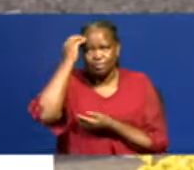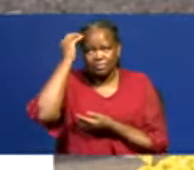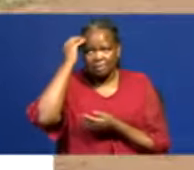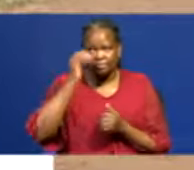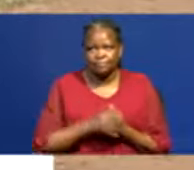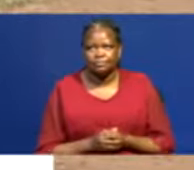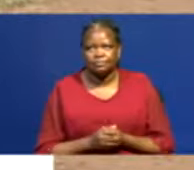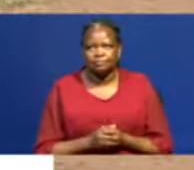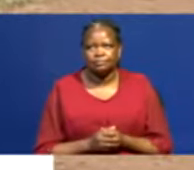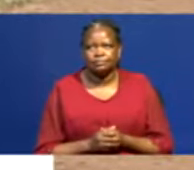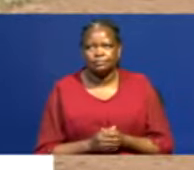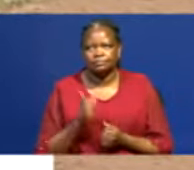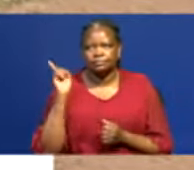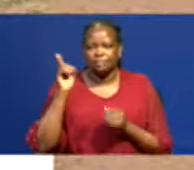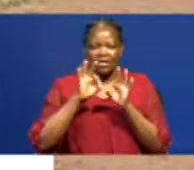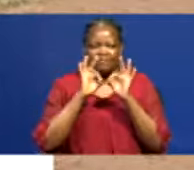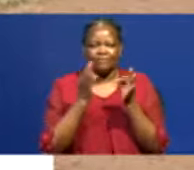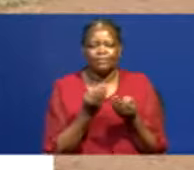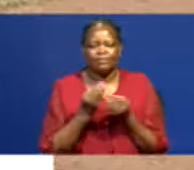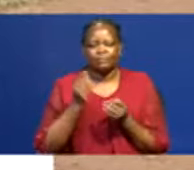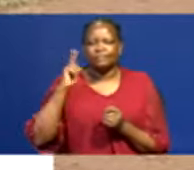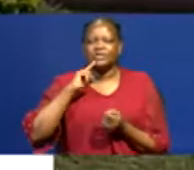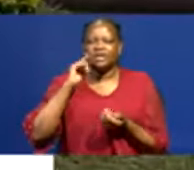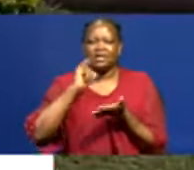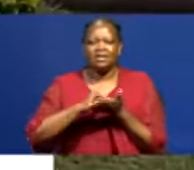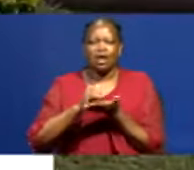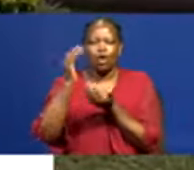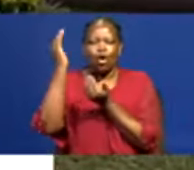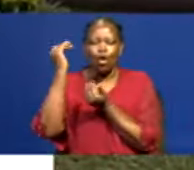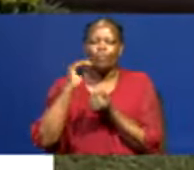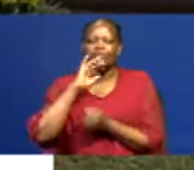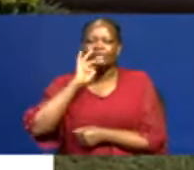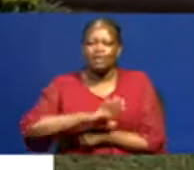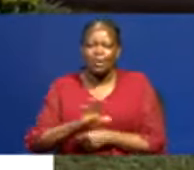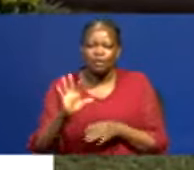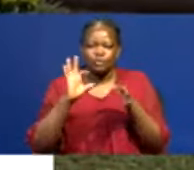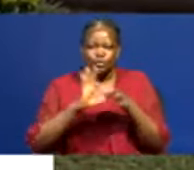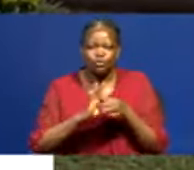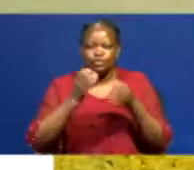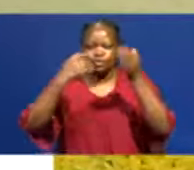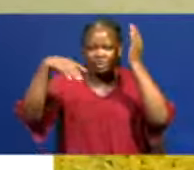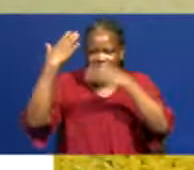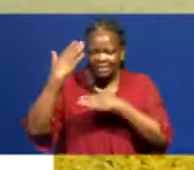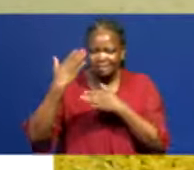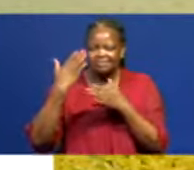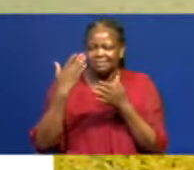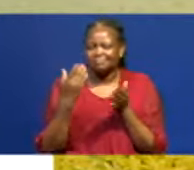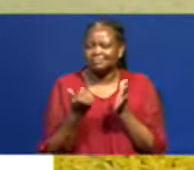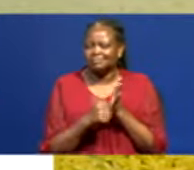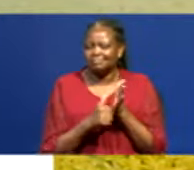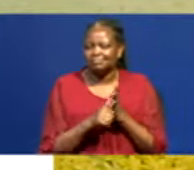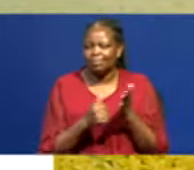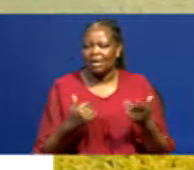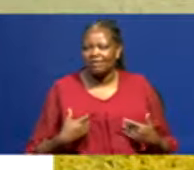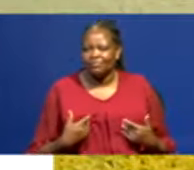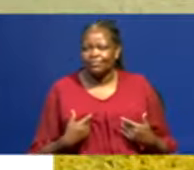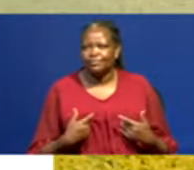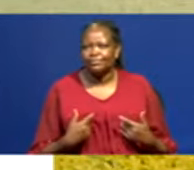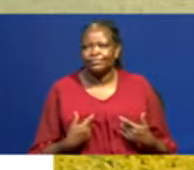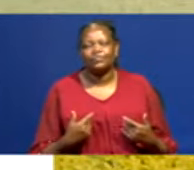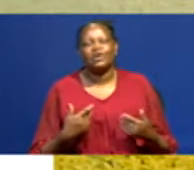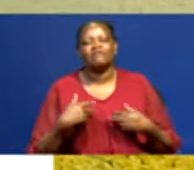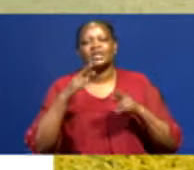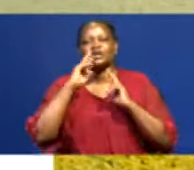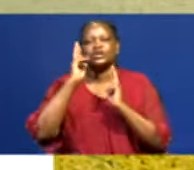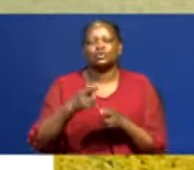Familia ya George Oria Ojwang imesema matumaini ya mwanao kujiunga na chuo kikuu yanadidimia. Against my results there is a name of